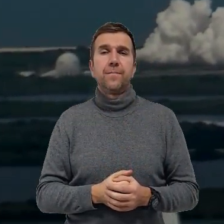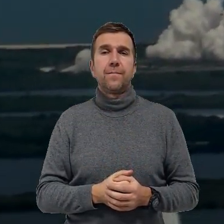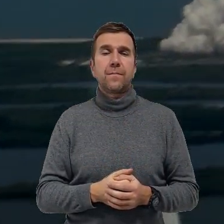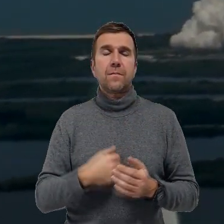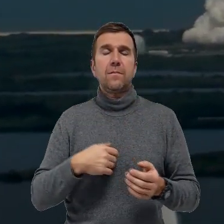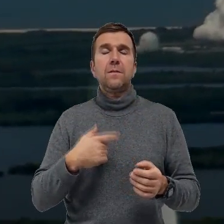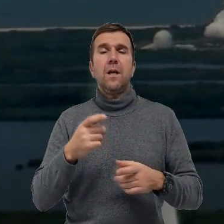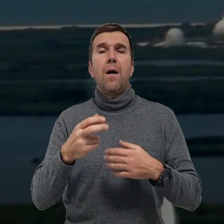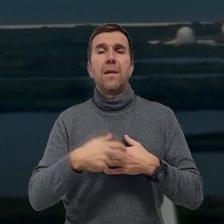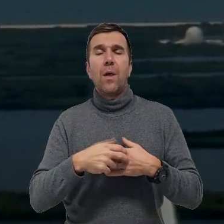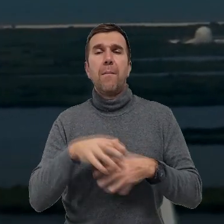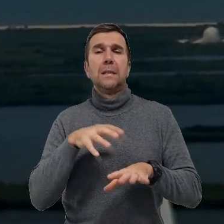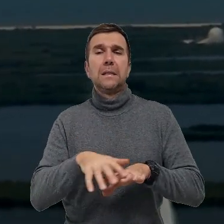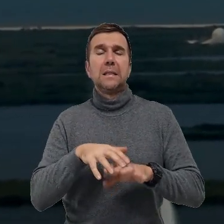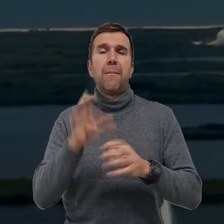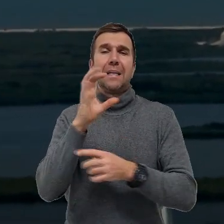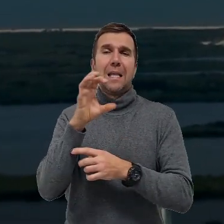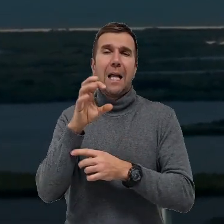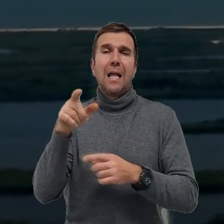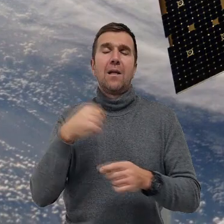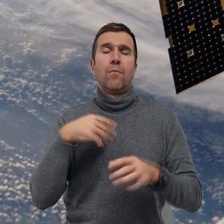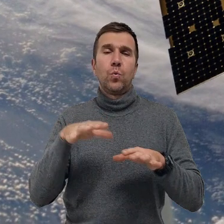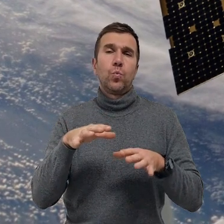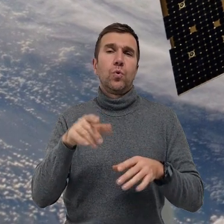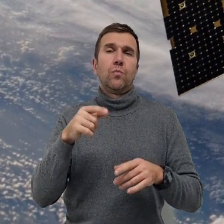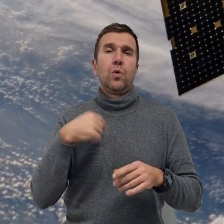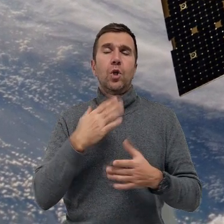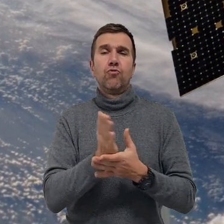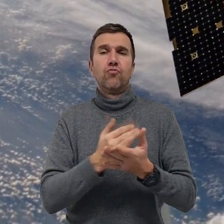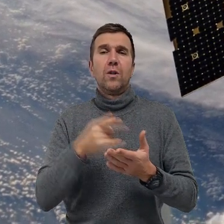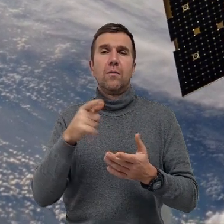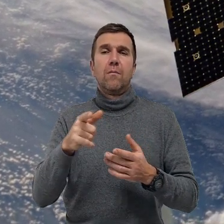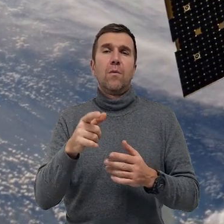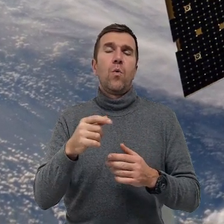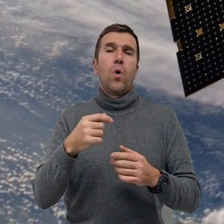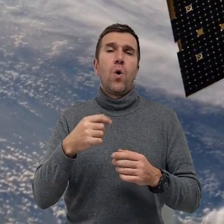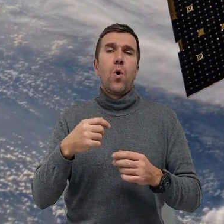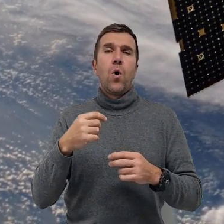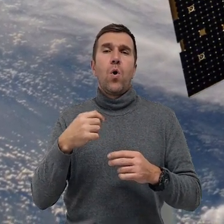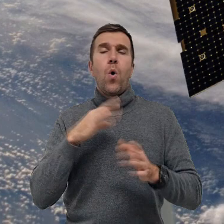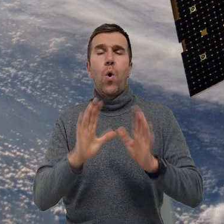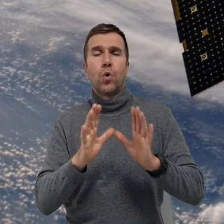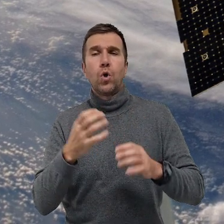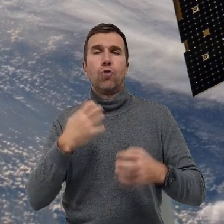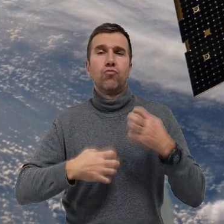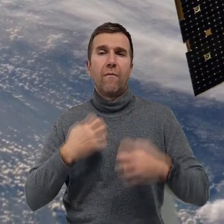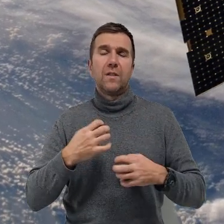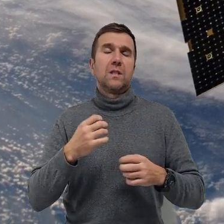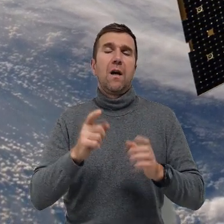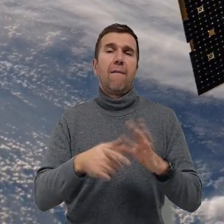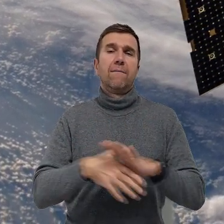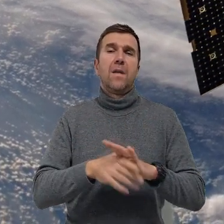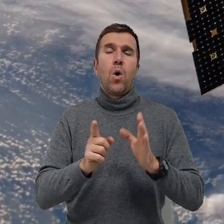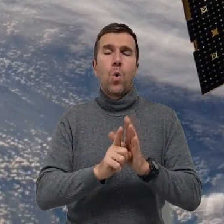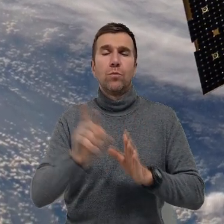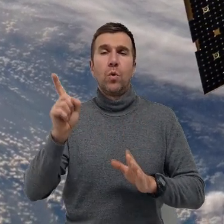systemy satelitarne. No, było tych tematów sporo. Część dotyczyło także górnictwa kosmicznego czy ochrony środowiska przestrzeni